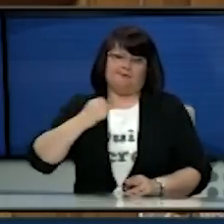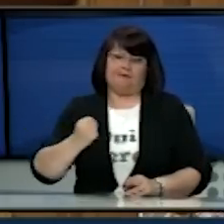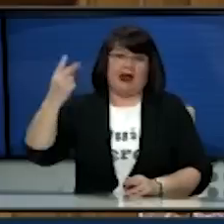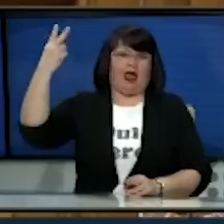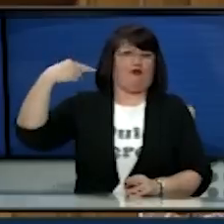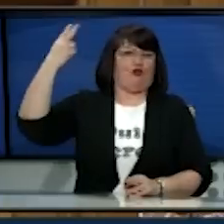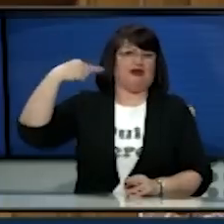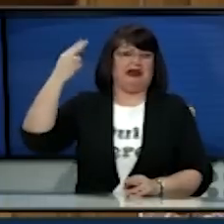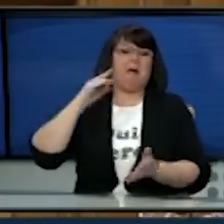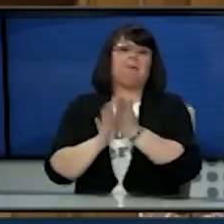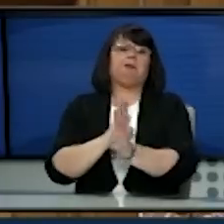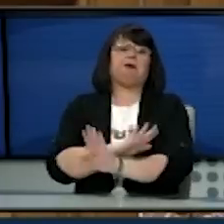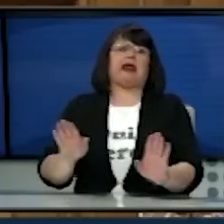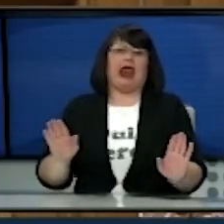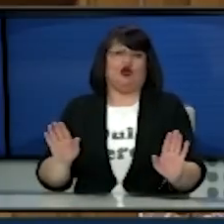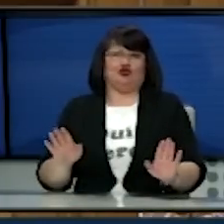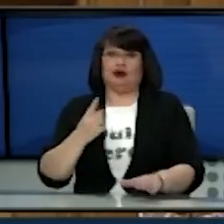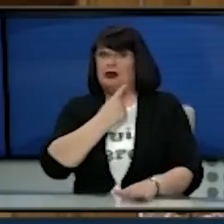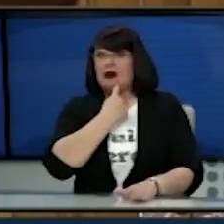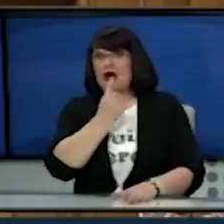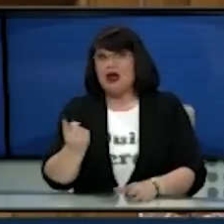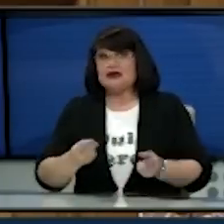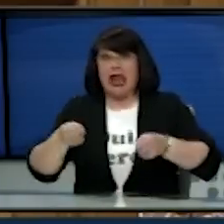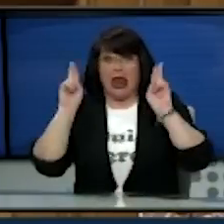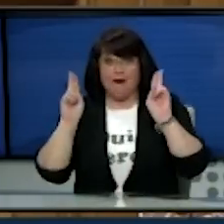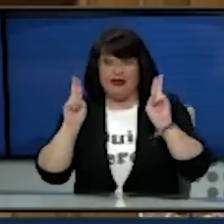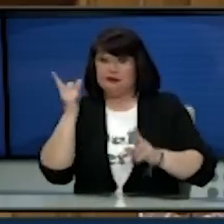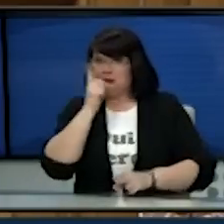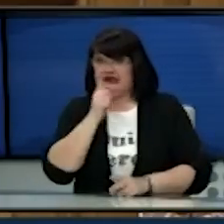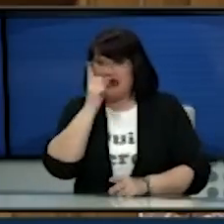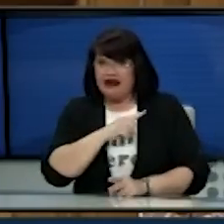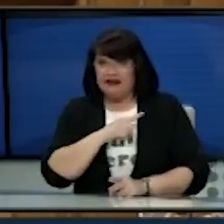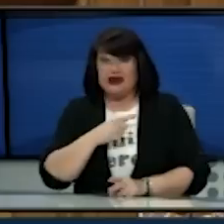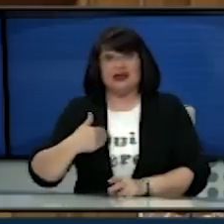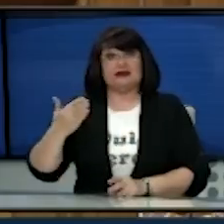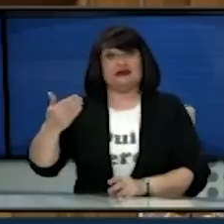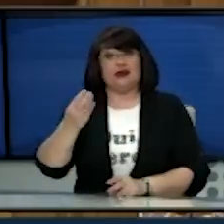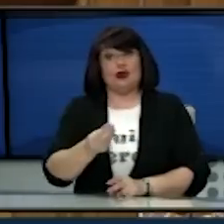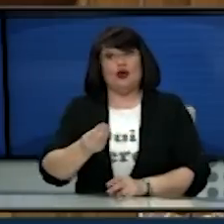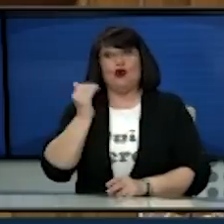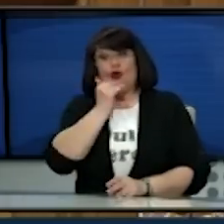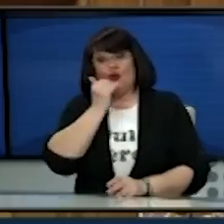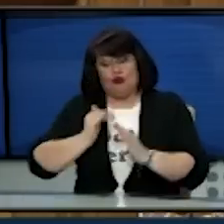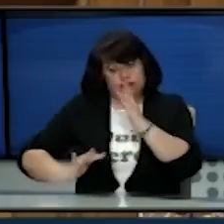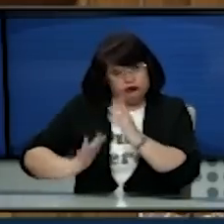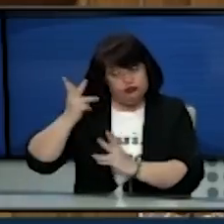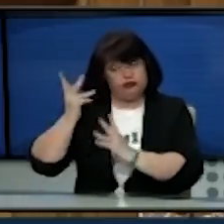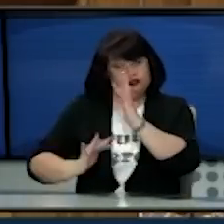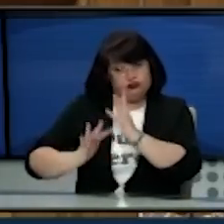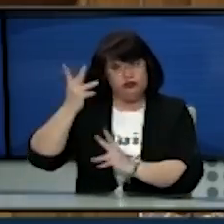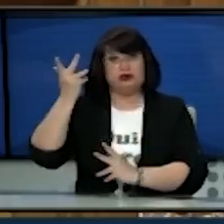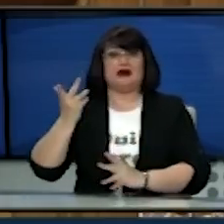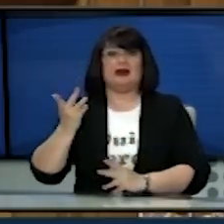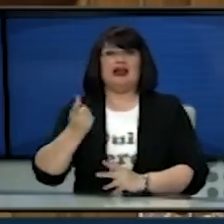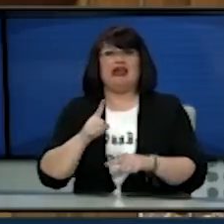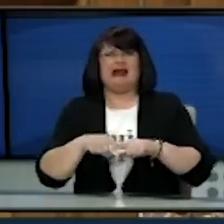ενισχυμένης εποπτείας. Δίνεται ελπίδες ψεύτικες για υψηλούς ρυθμούς ανάπτυξης, λες και η